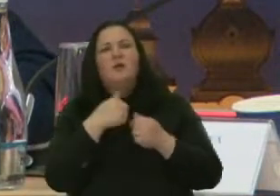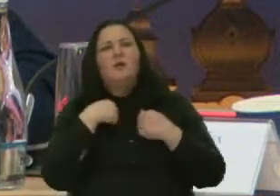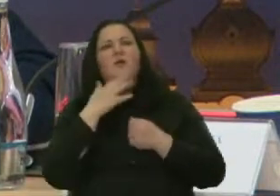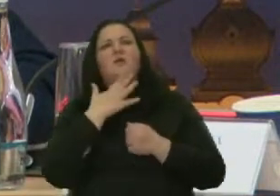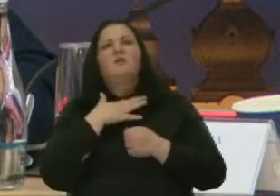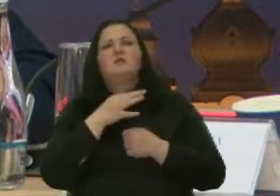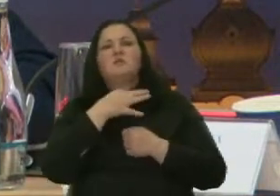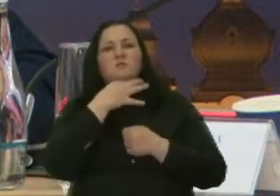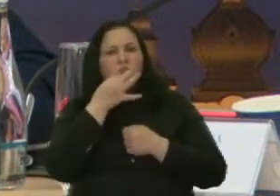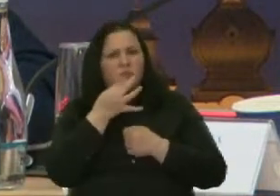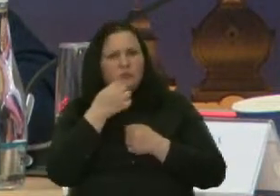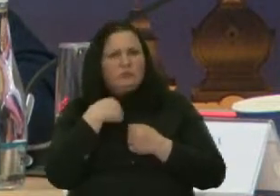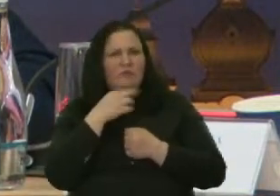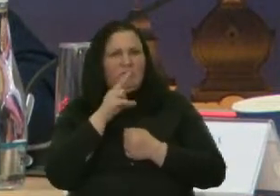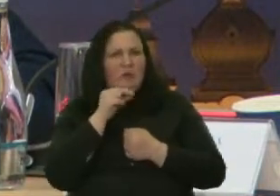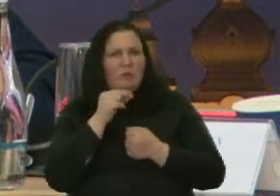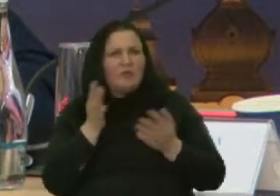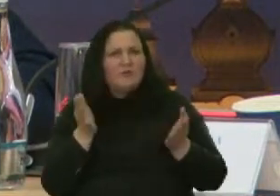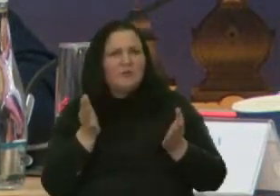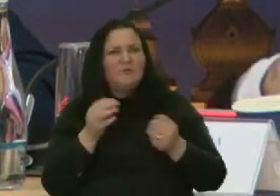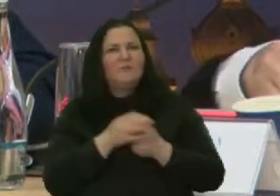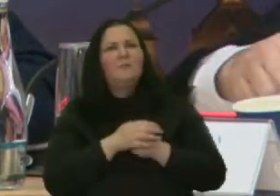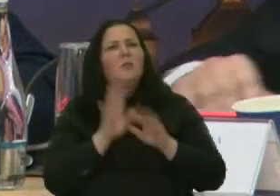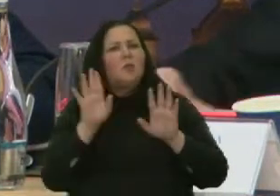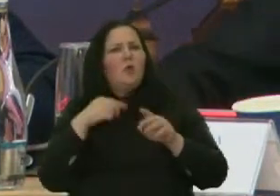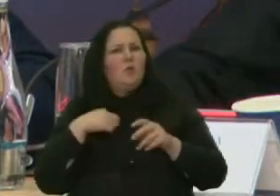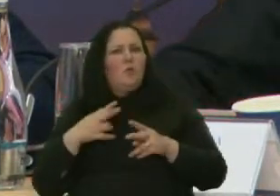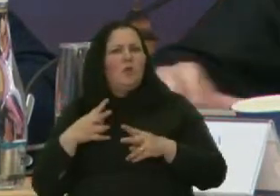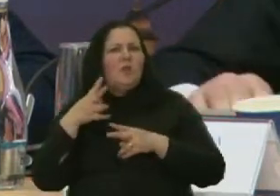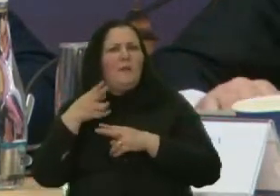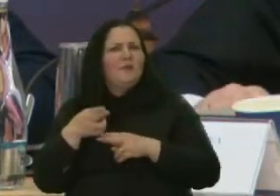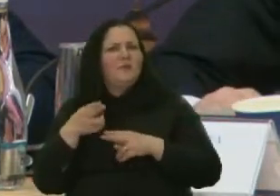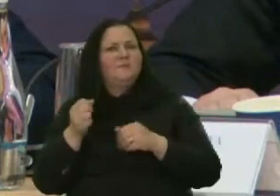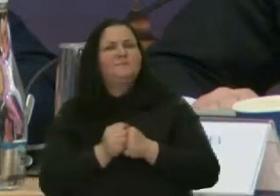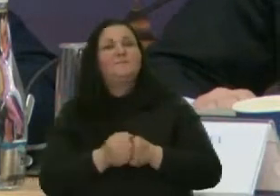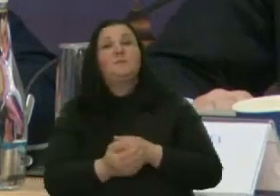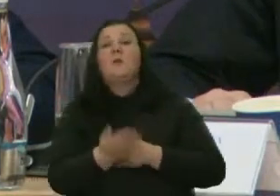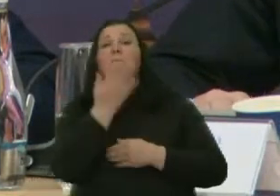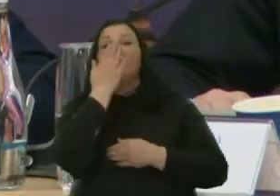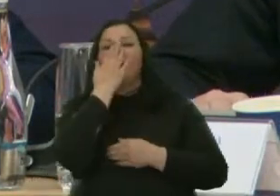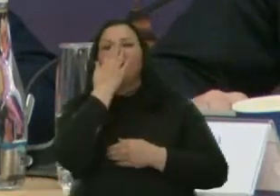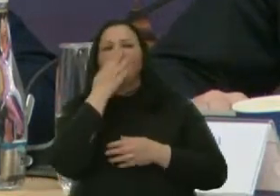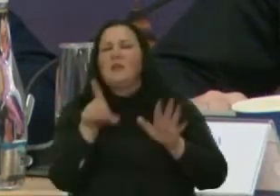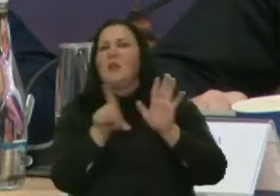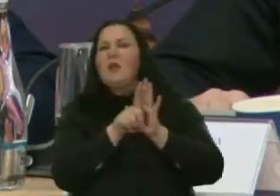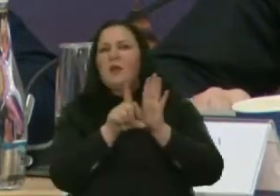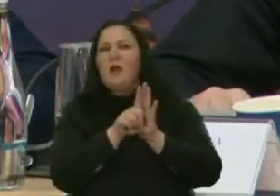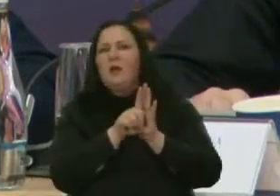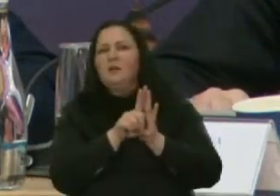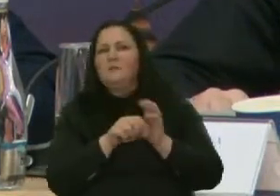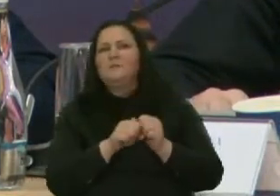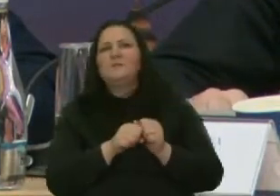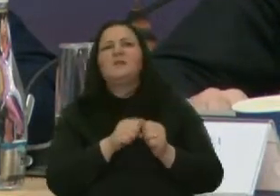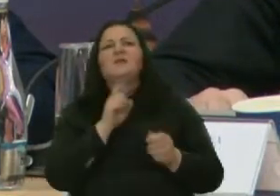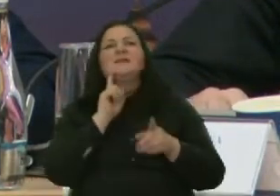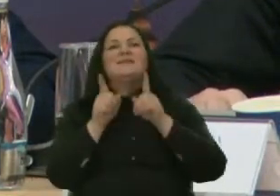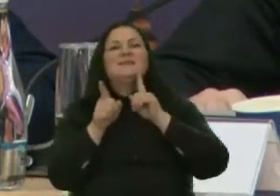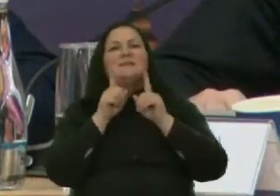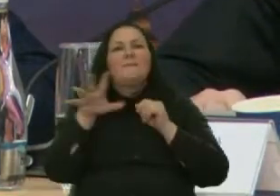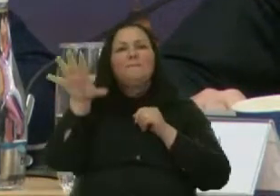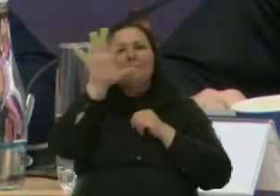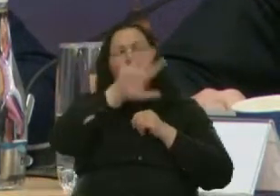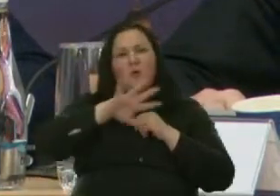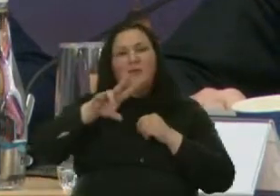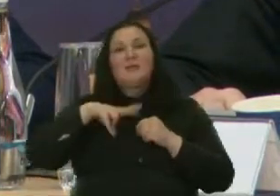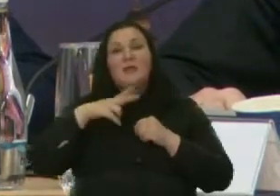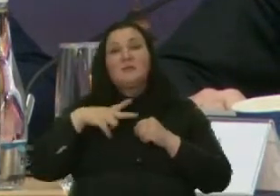doar să vă rog să mi permiteți să vorbesc așa cum nu v am întrebat potrivit prevederilor legale dezbaterile publice sunt